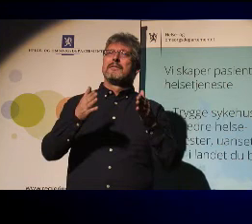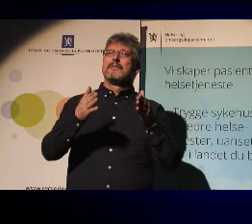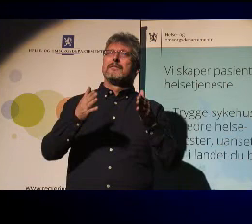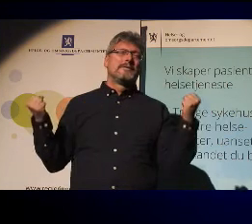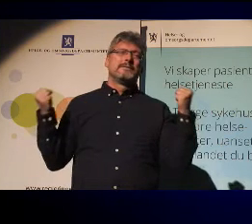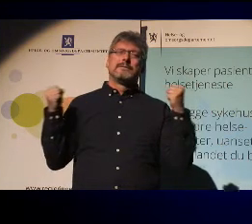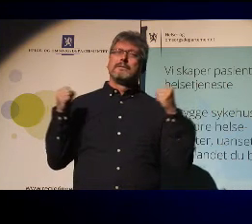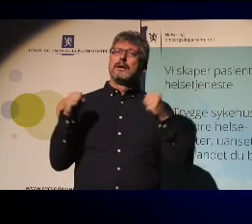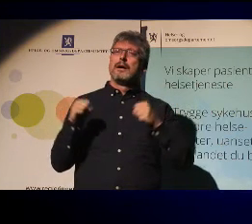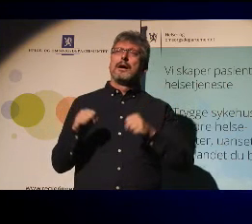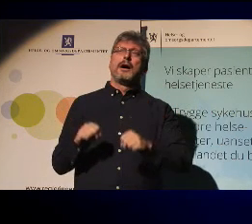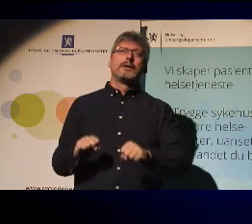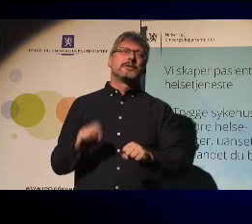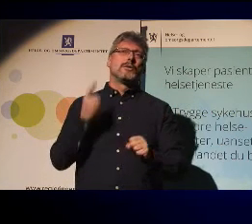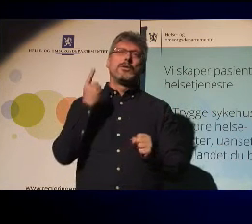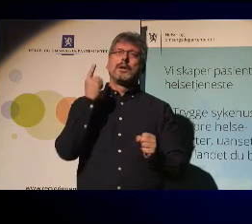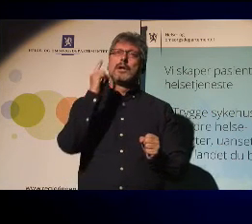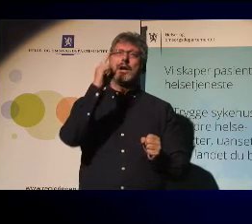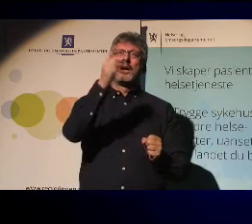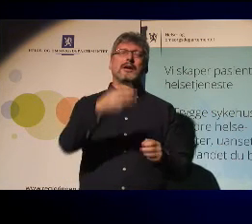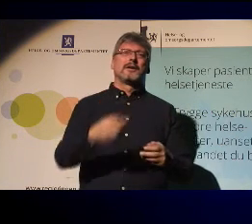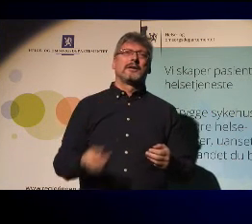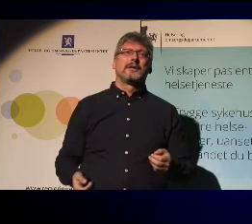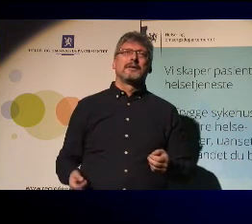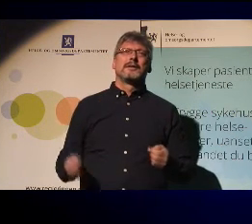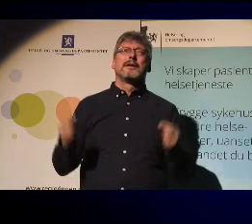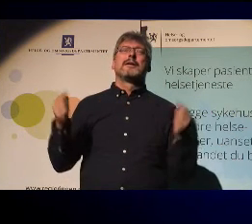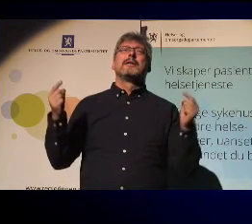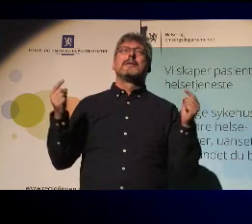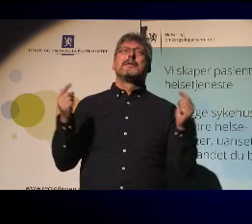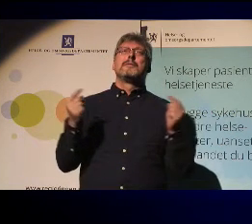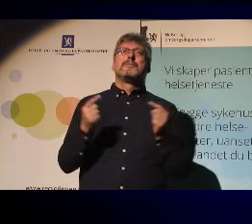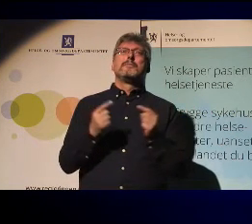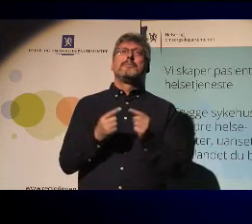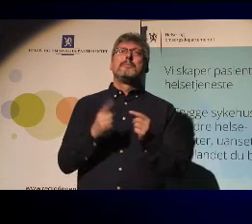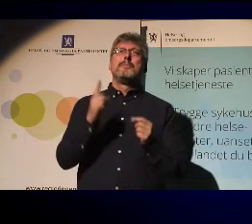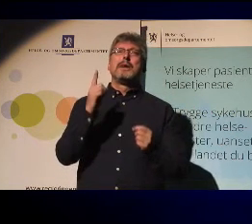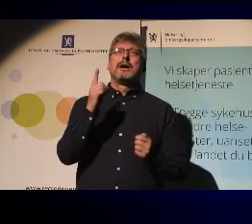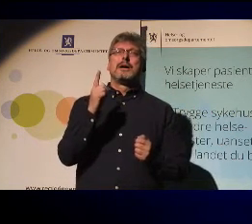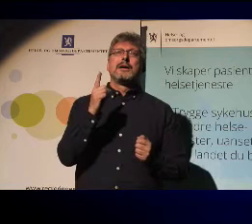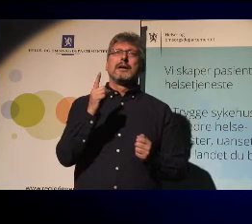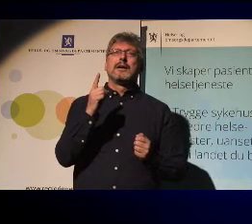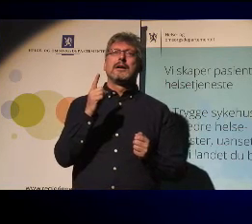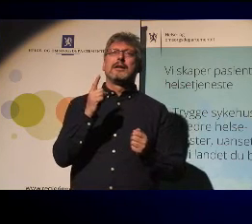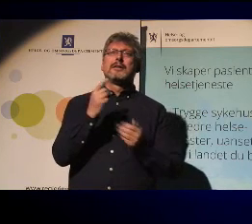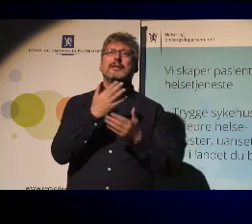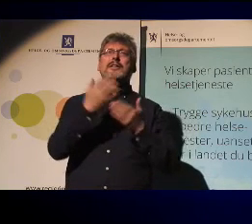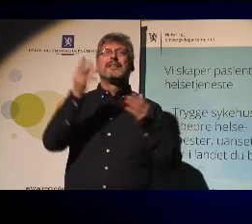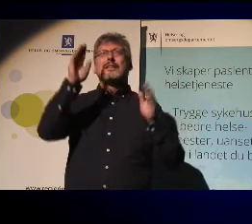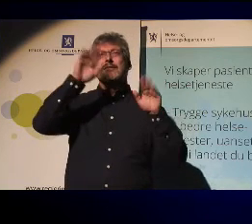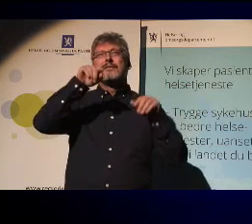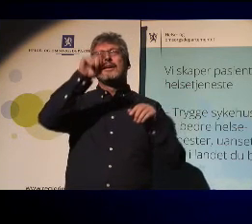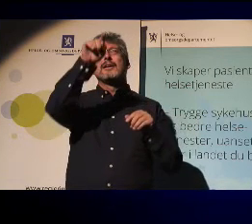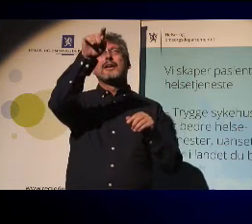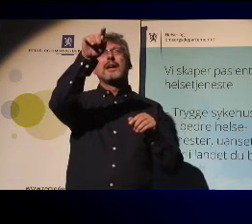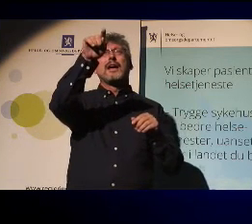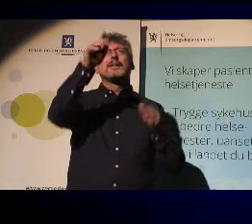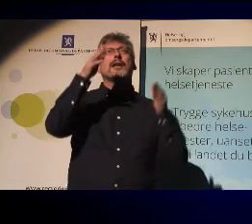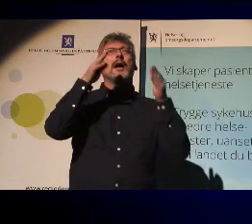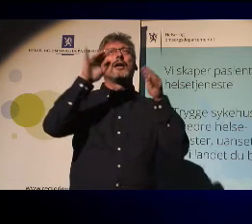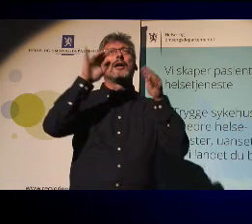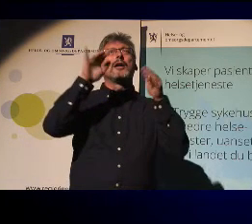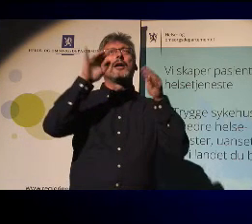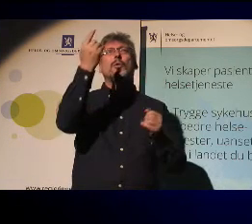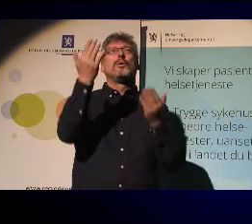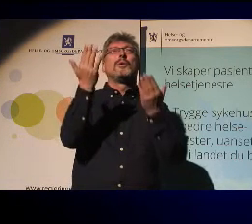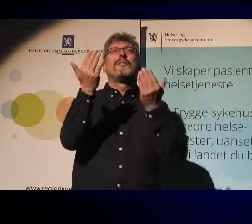lang, men gator ut av guld mig väntar